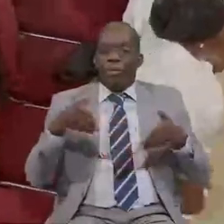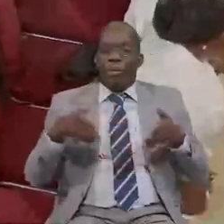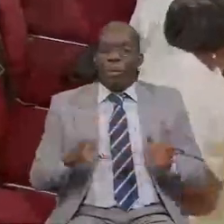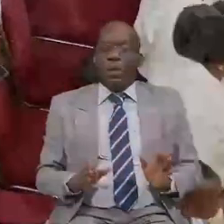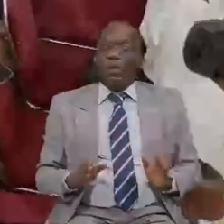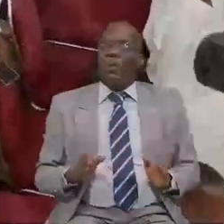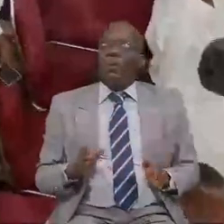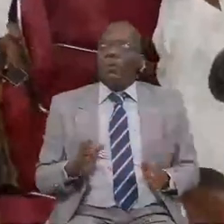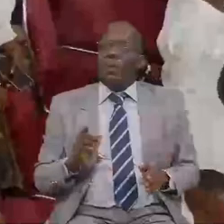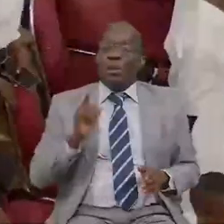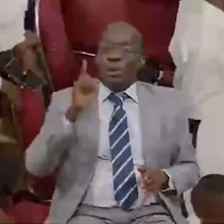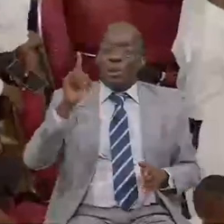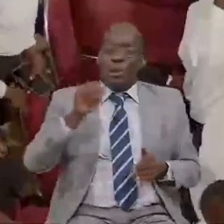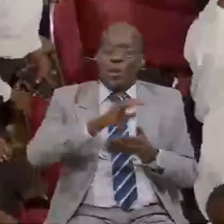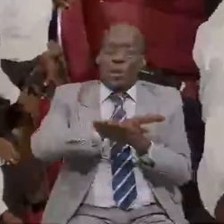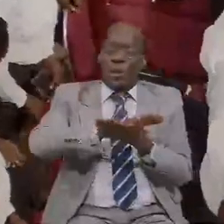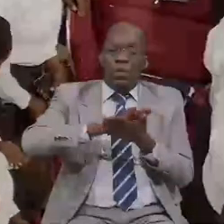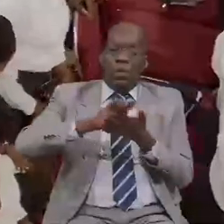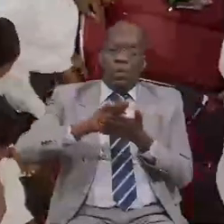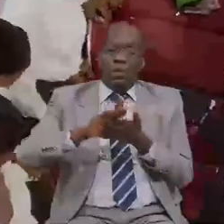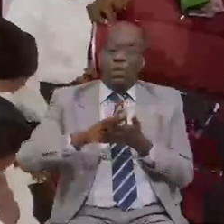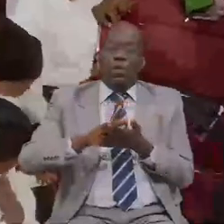Qu'il purge l'hypocrisie